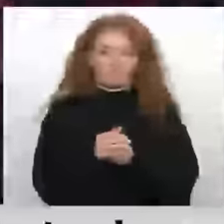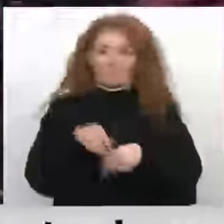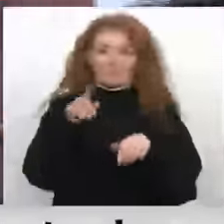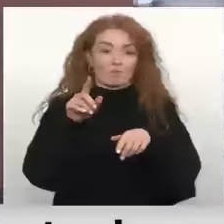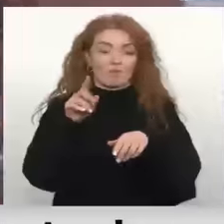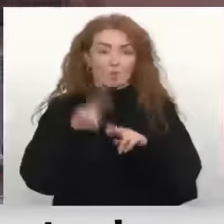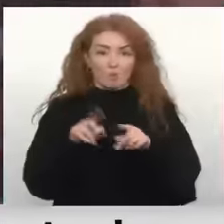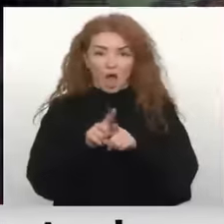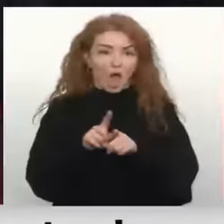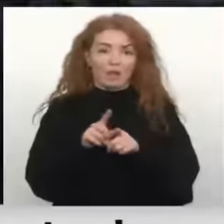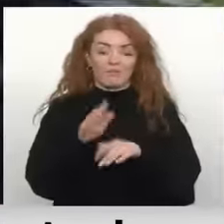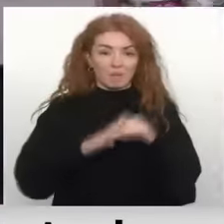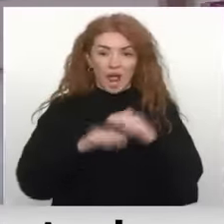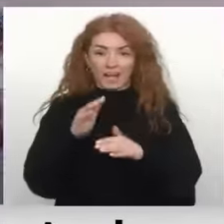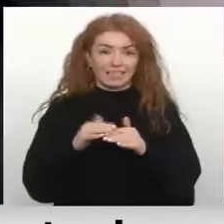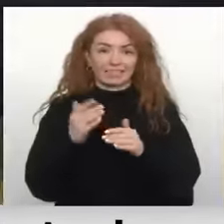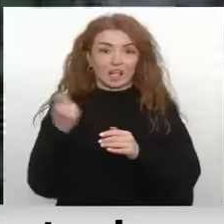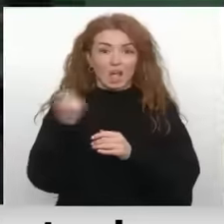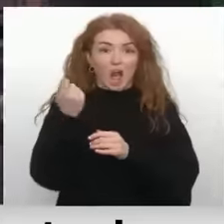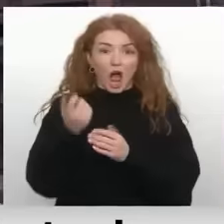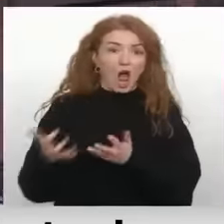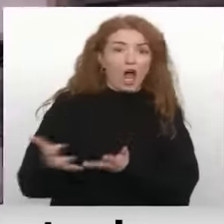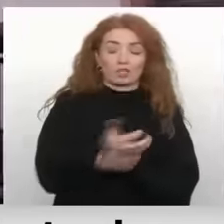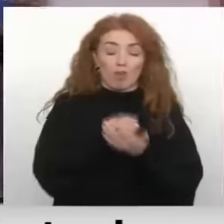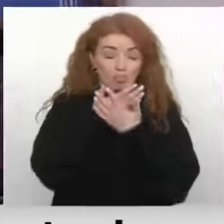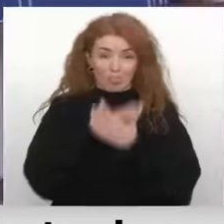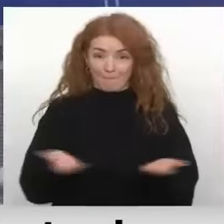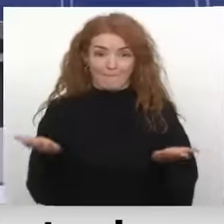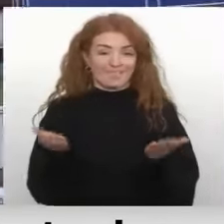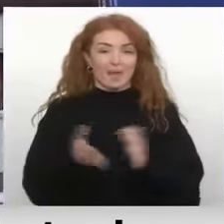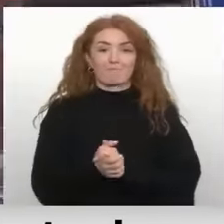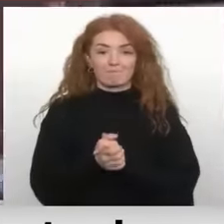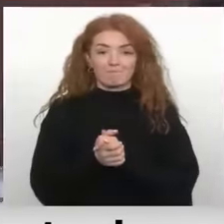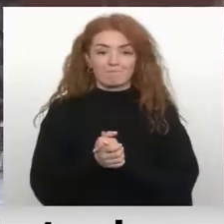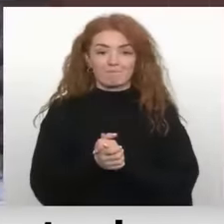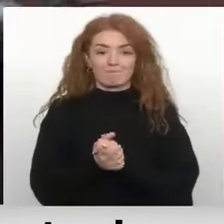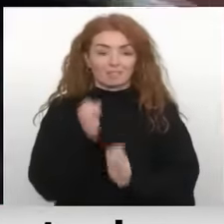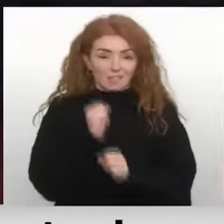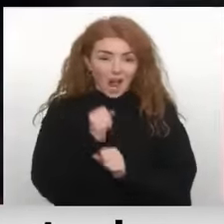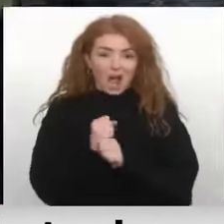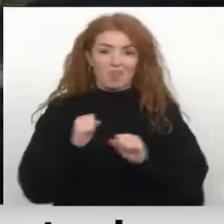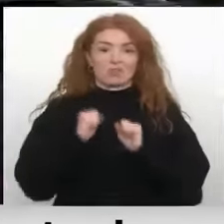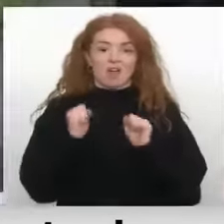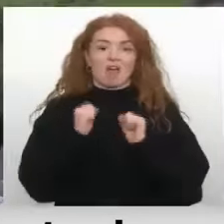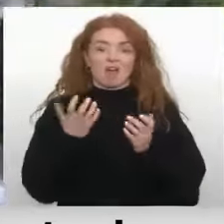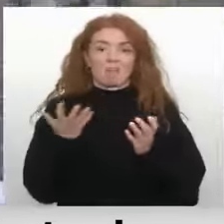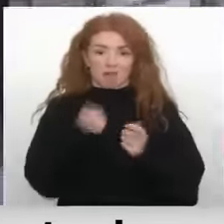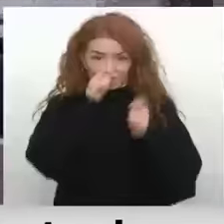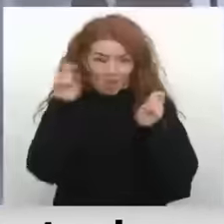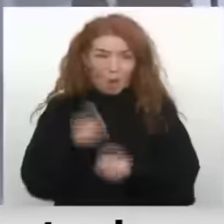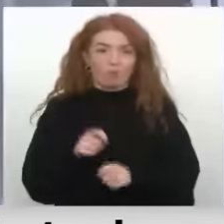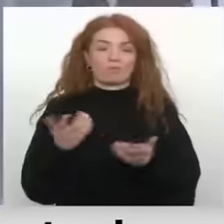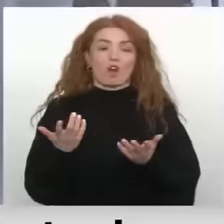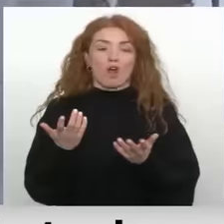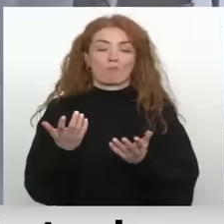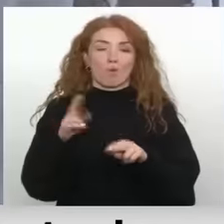ar savu muķī praktiski ražas nebija, nu, izīt, kā strodom. Ar zaudījumiem dagoja ar